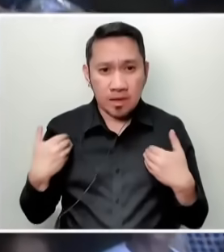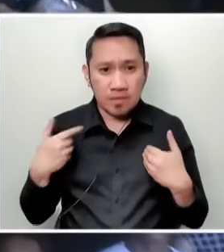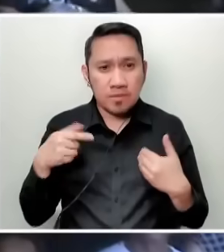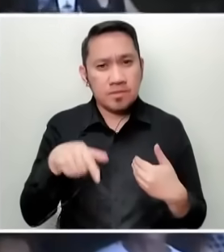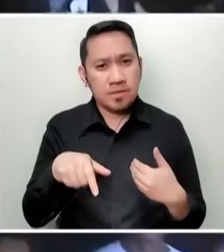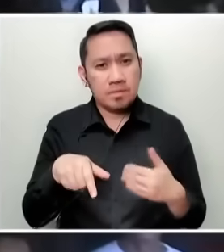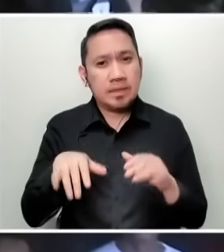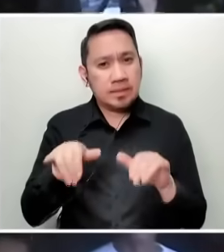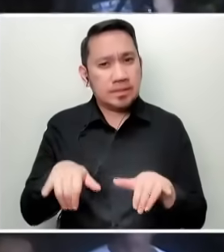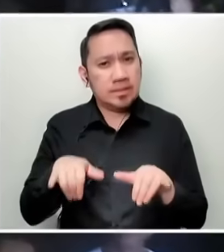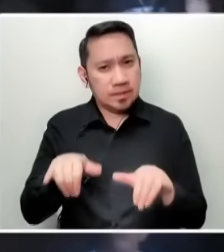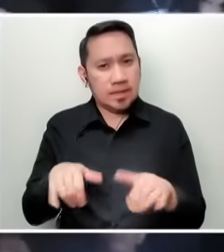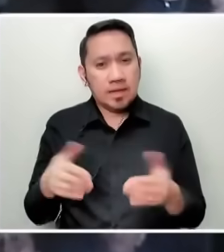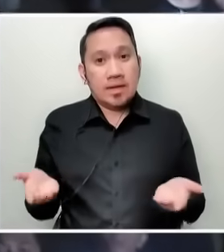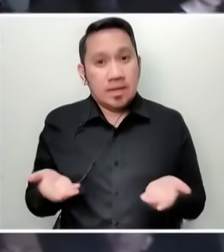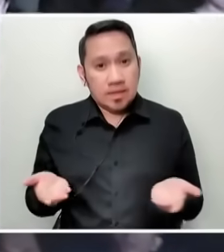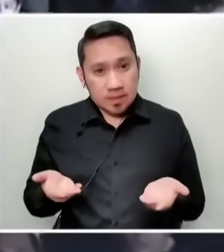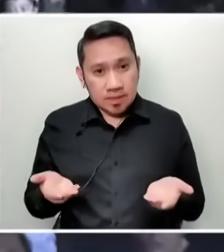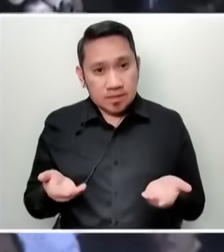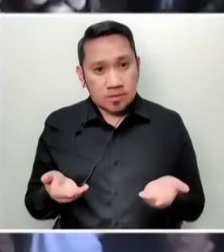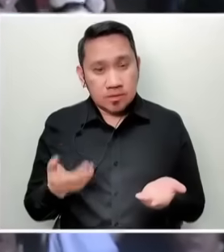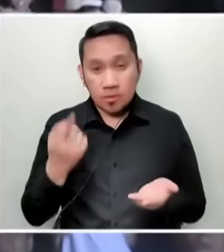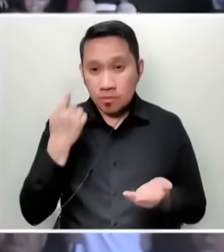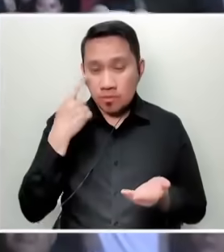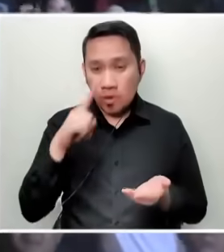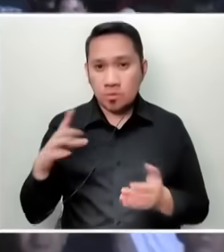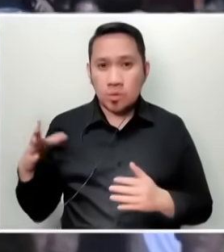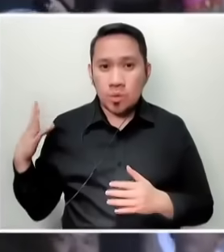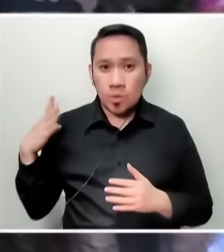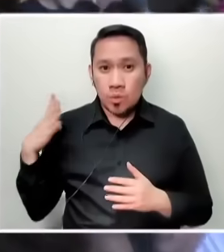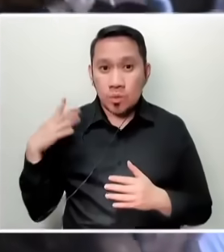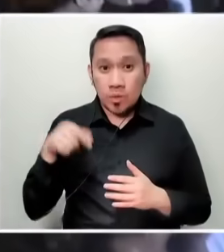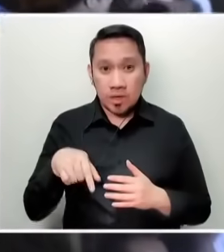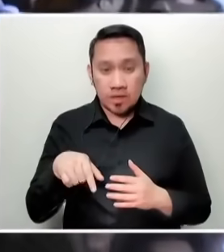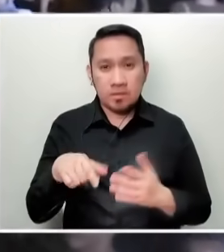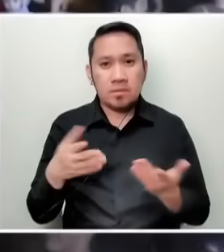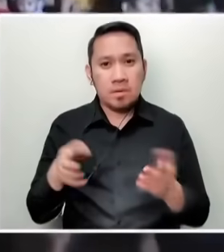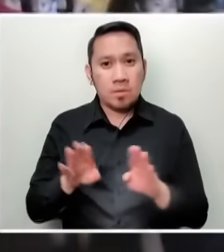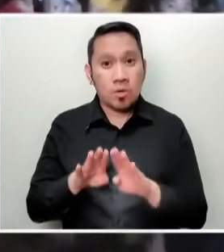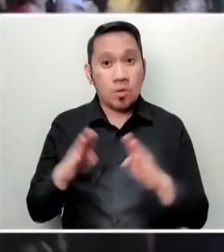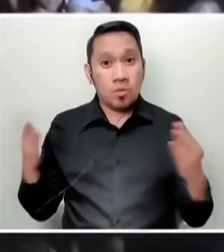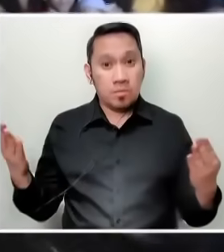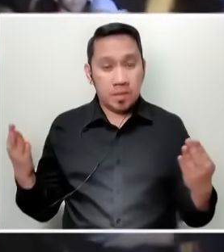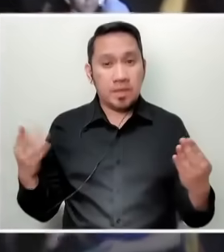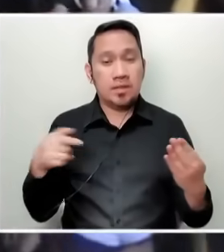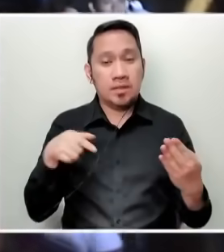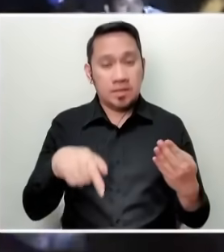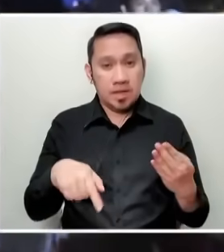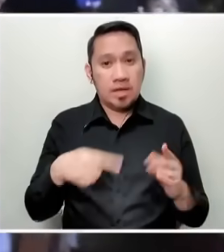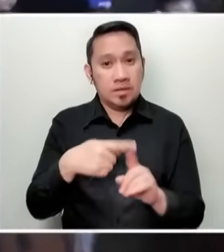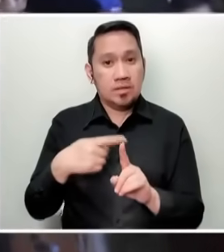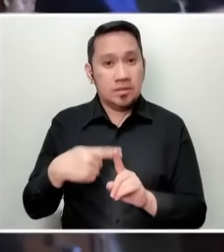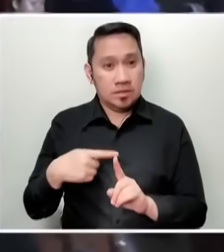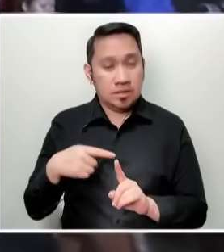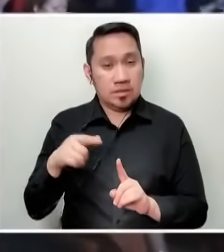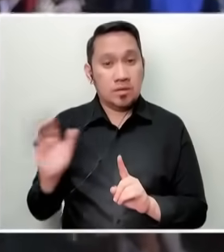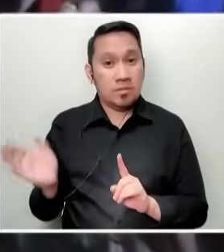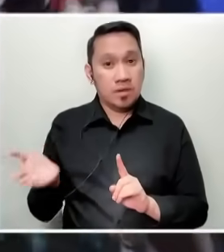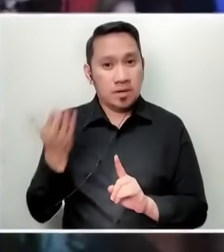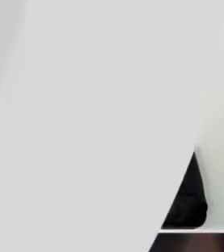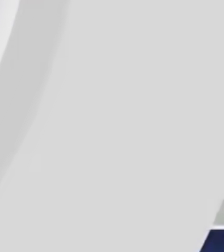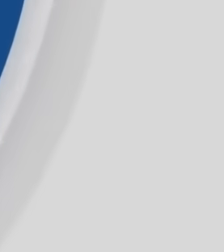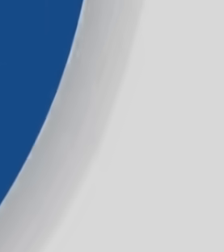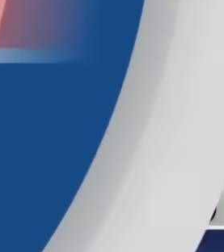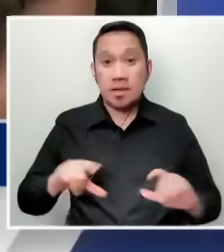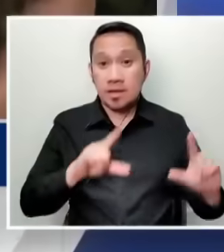gabi dito sa lugar na ito para hintayin ang muling pagbubukas ng sementeryo kinabukasan na. Live pa rin mula dito